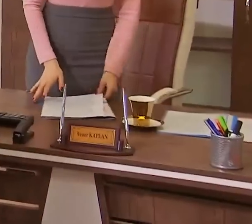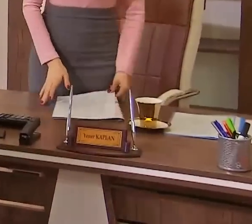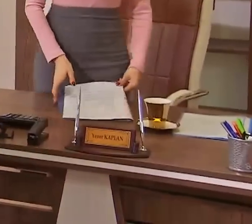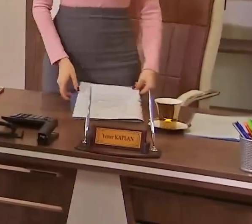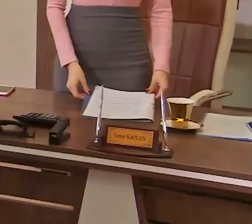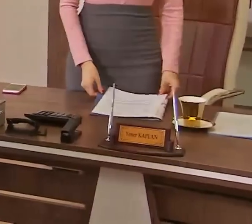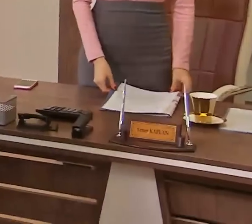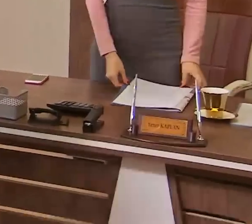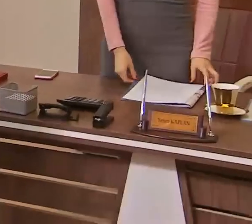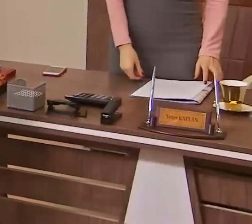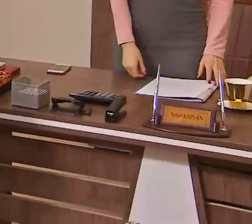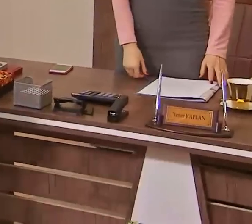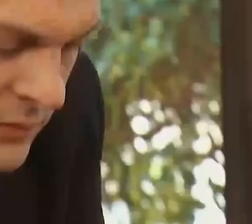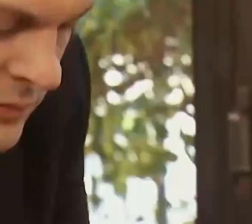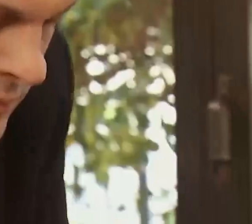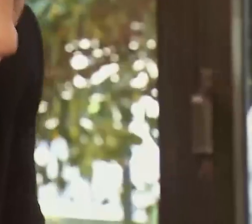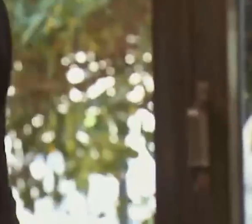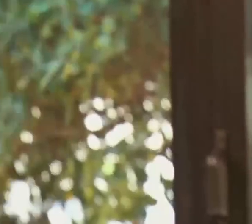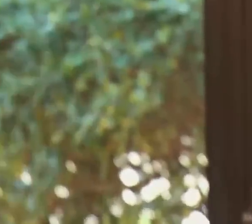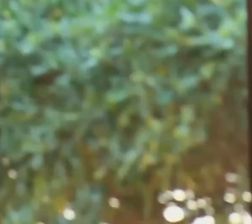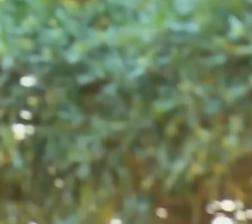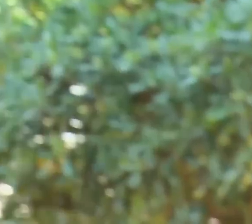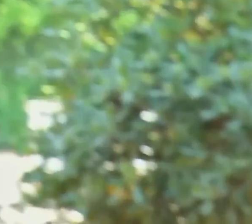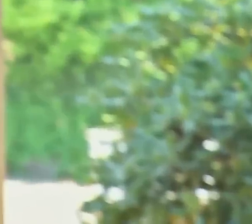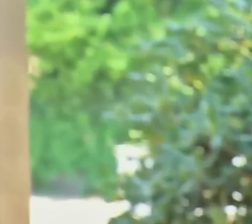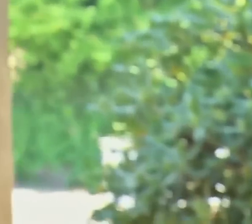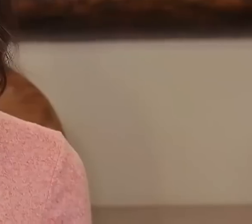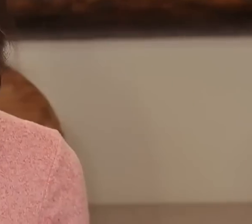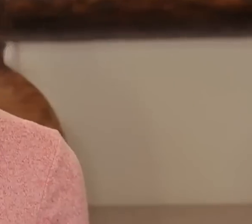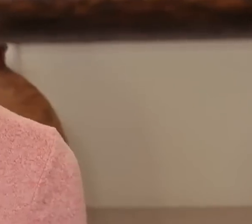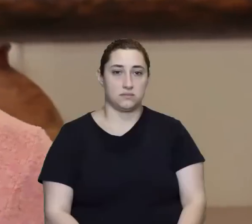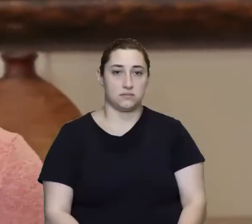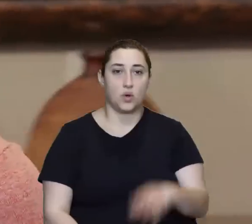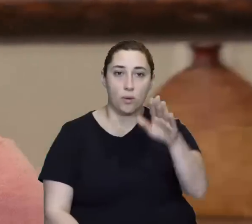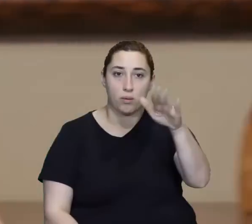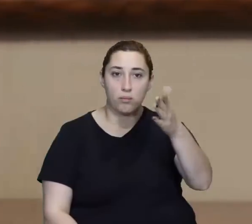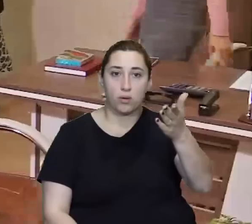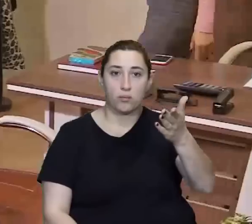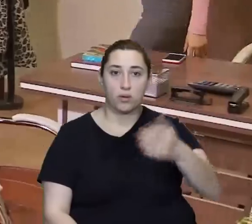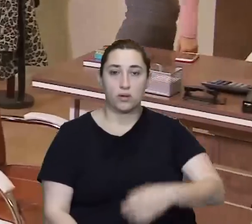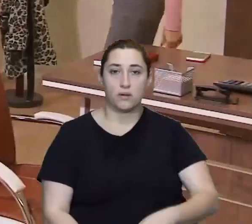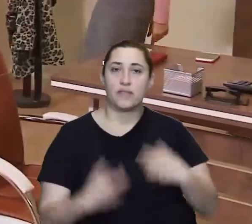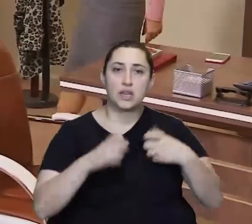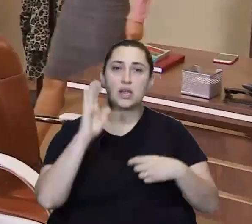kalemi düzeltti. Beton kutuyu keyifle aldı, gidiyor. Hop hop!